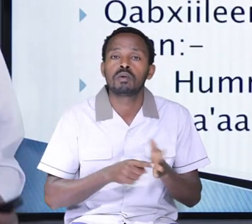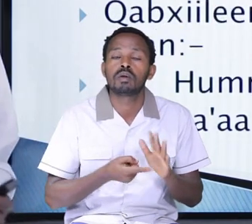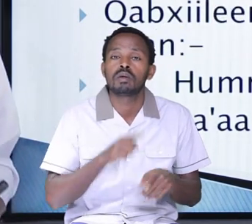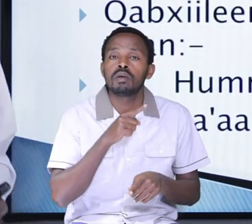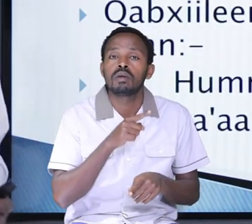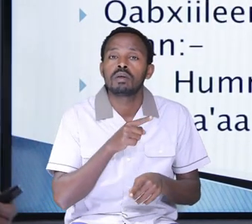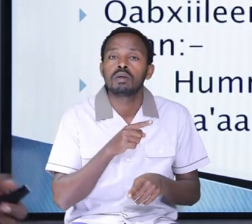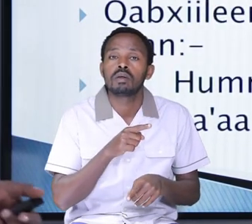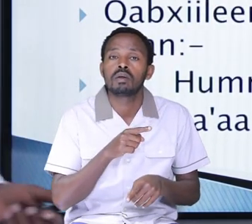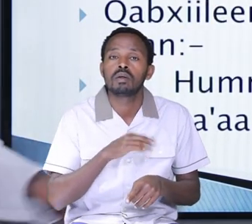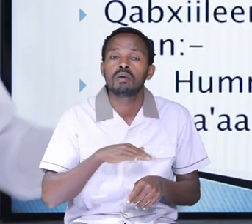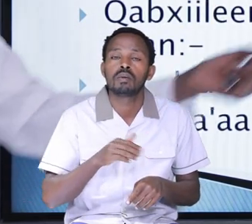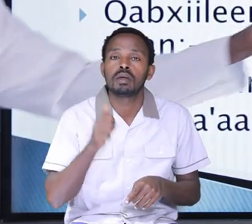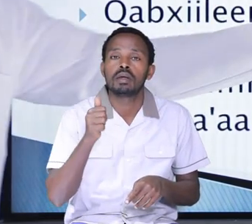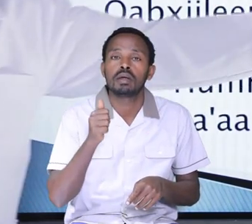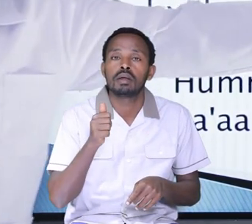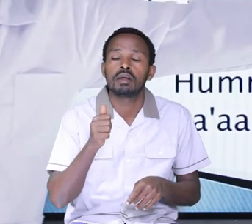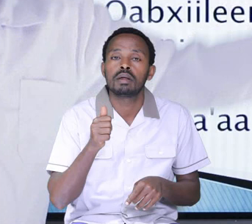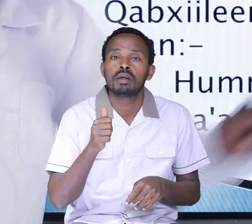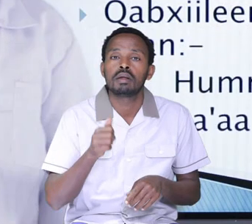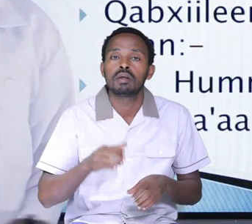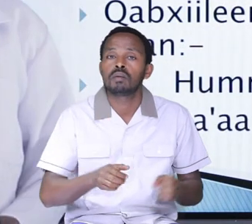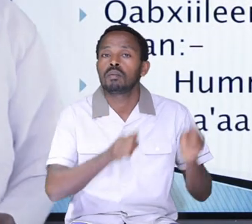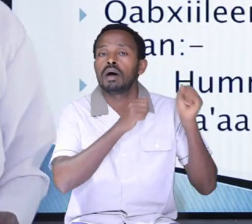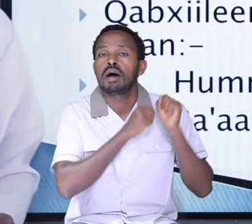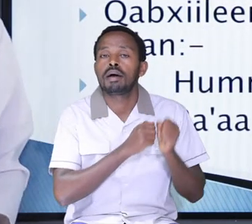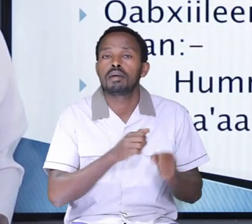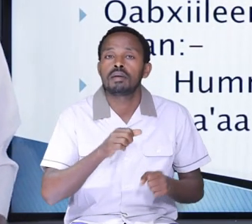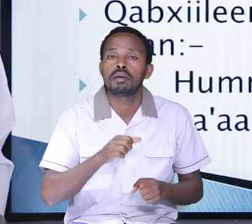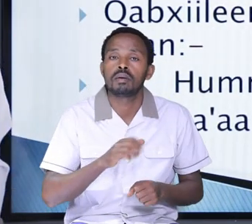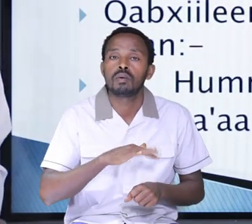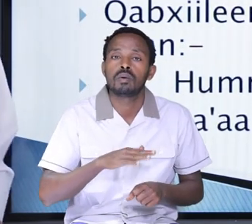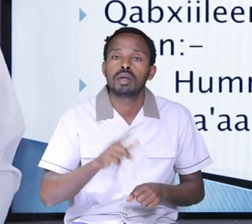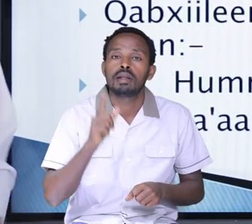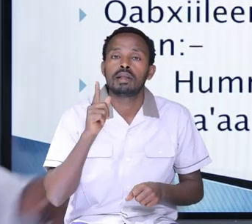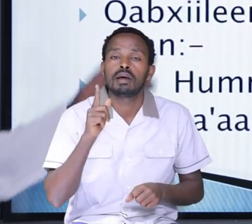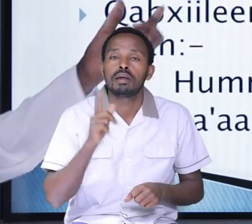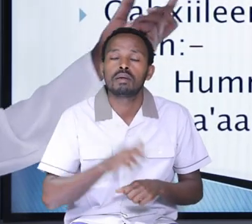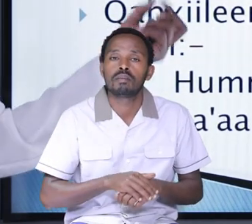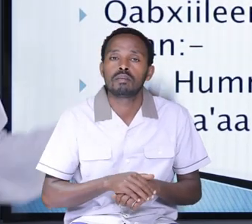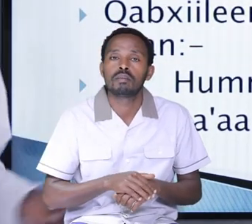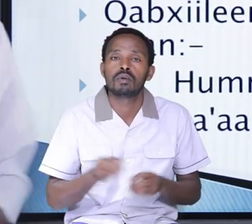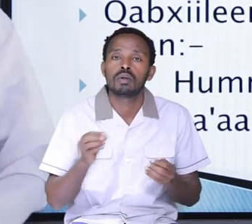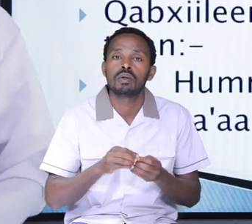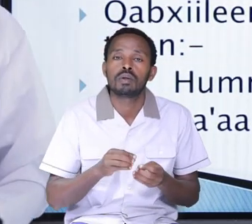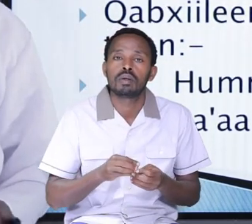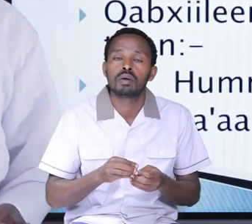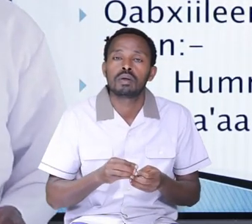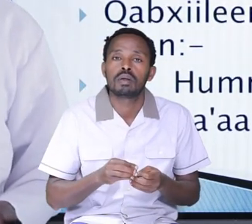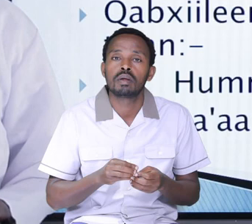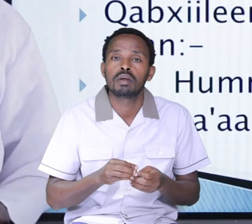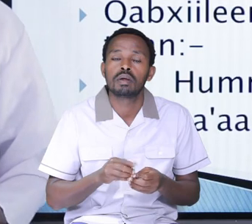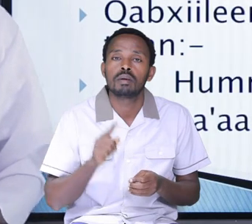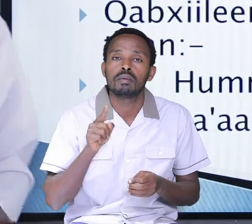yookaan qubee eetiin bakka buuti. Akkasumas ba'aan qubee laatiin kan bakka bu'u jechuudha. Akkasumas dabalataan